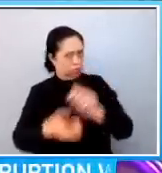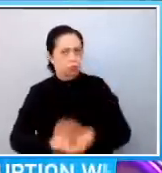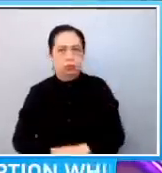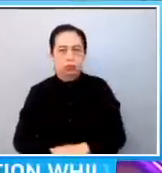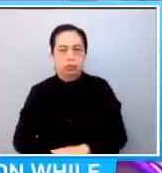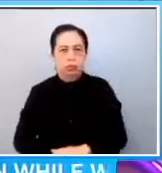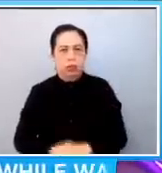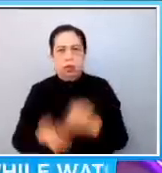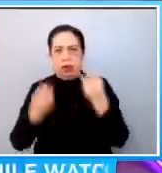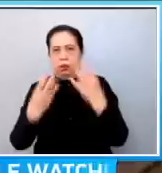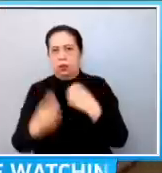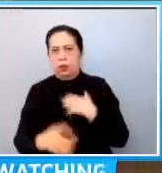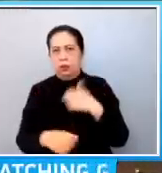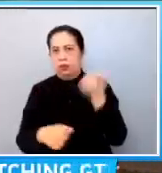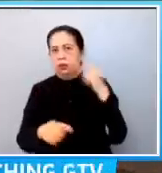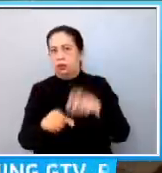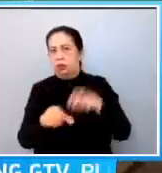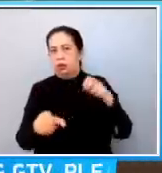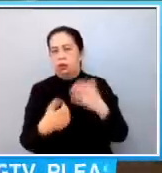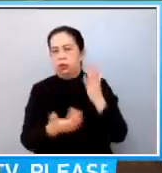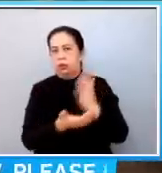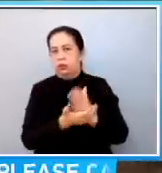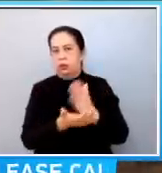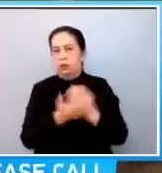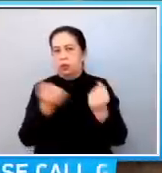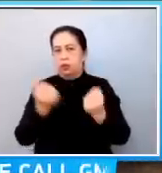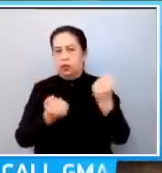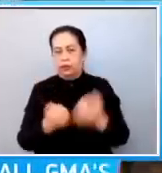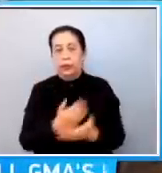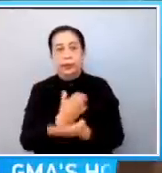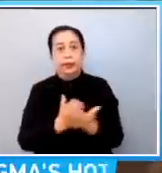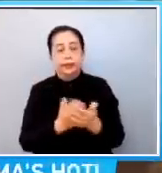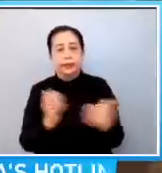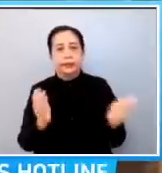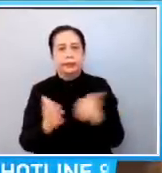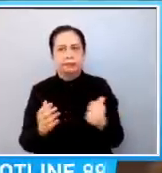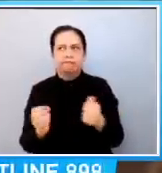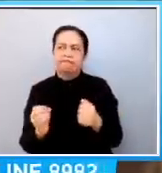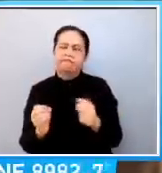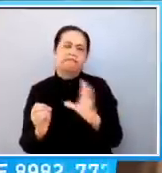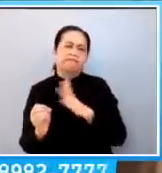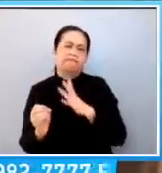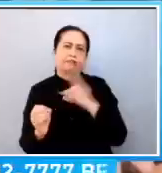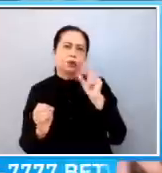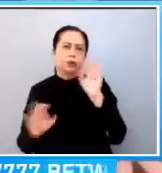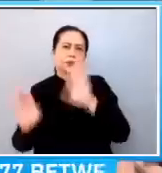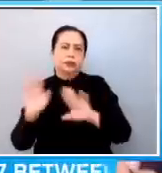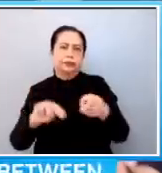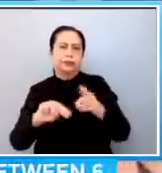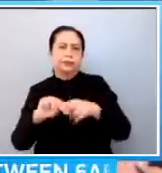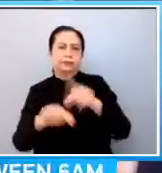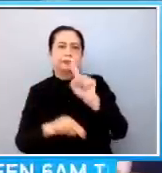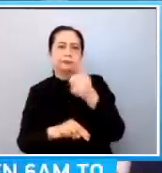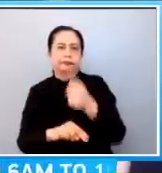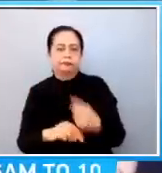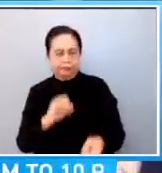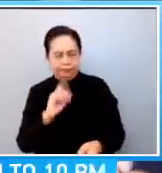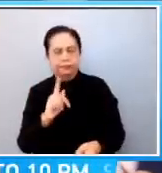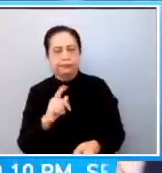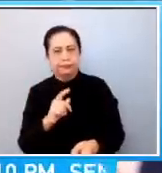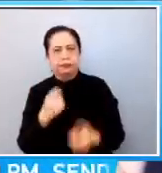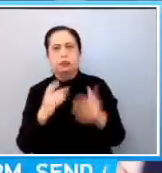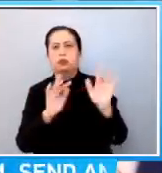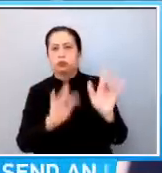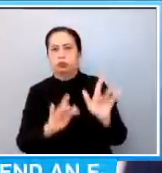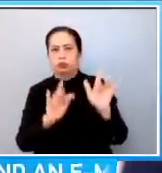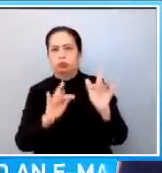na nga umaayon na driver eh. Ang mga pasahero naman, walang nakikitang problema sa pisong dagdag. Okay naman po kasi nakakaawa naman po